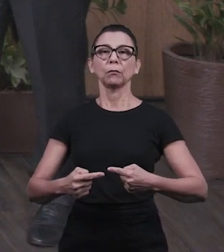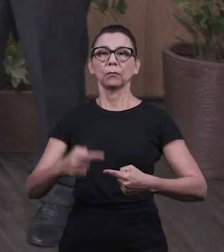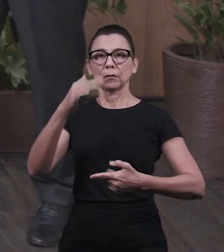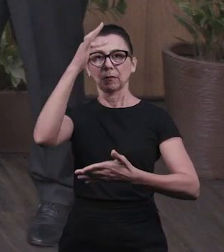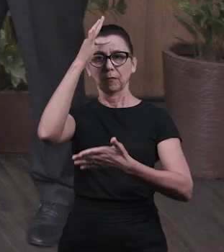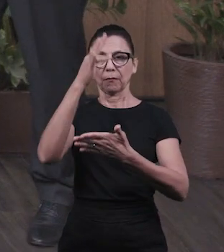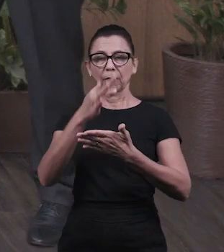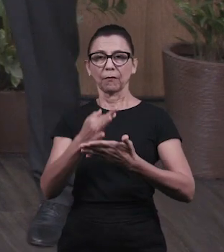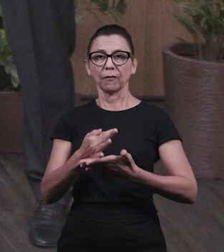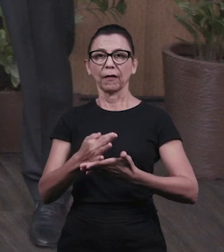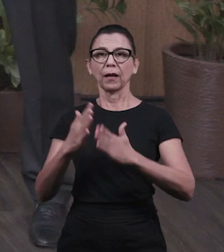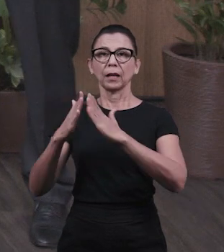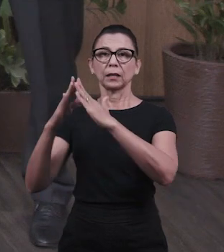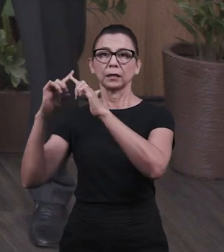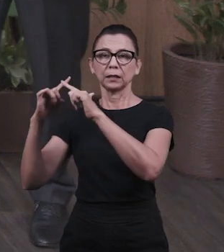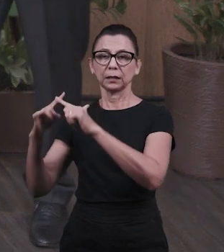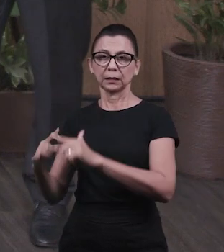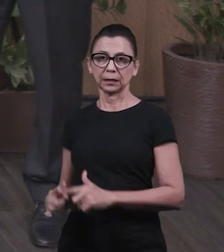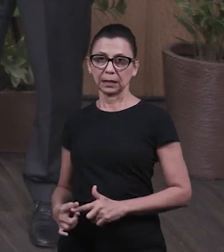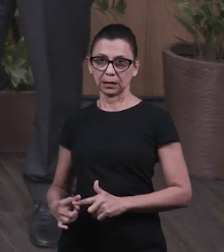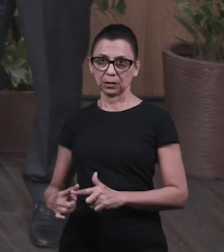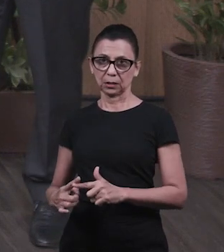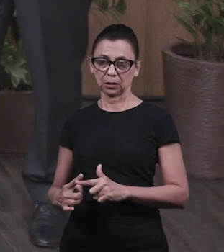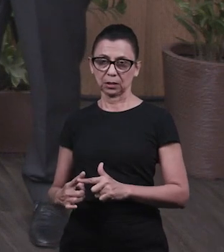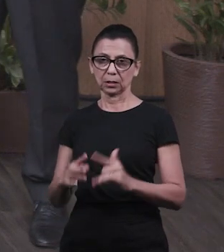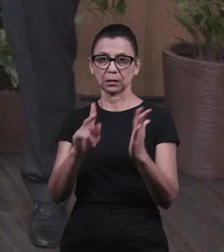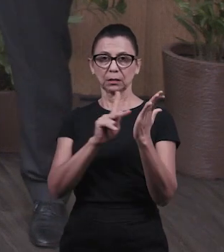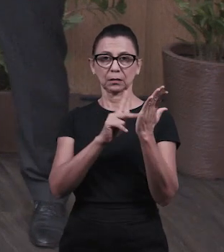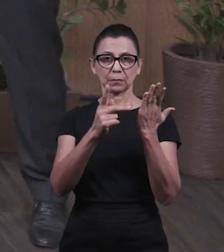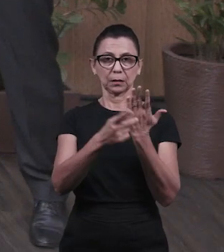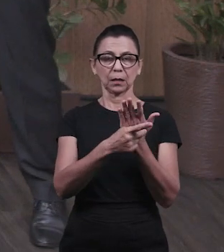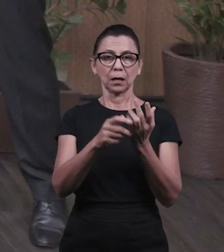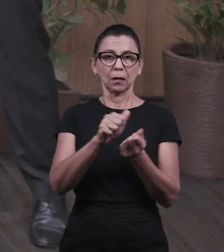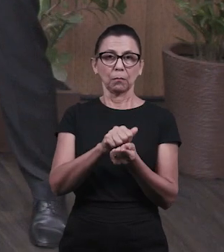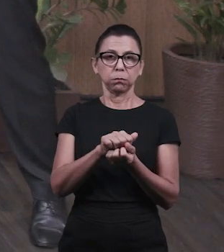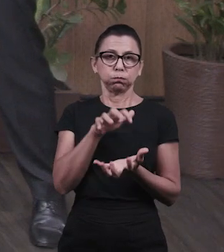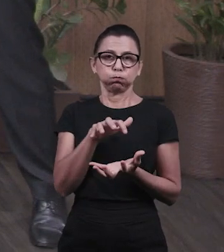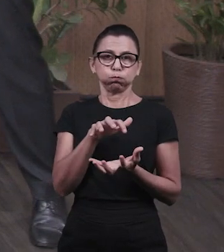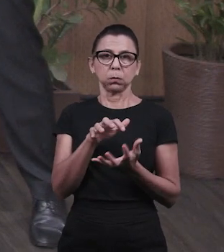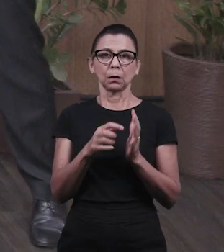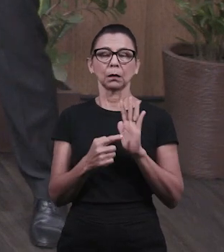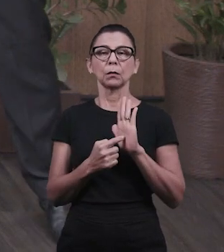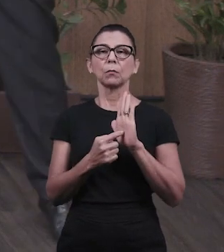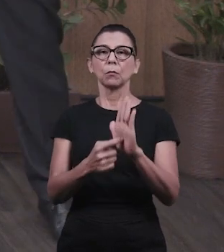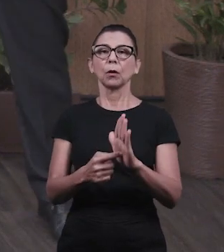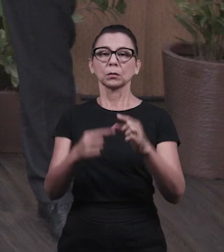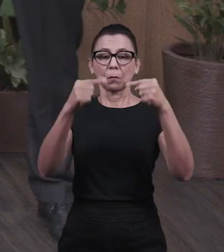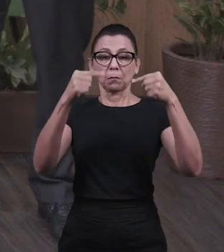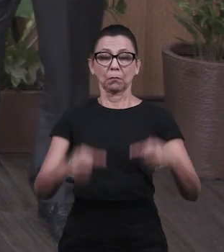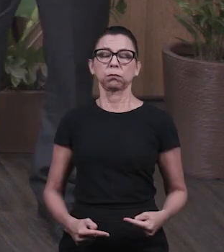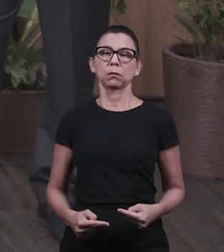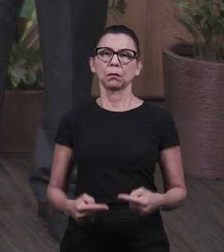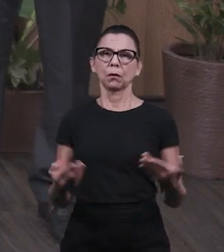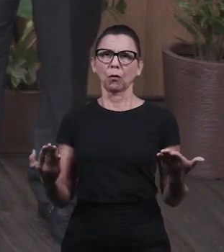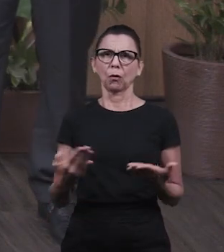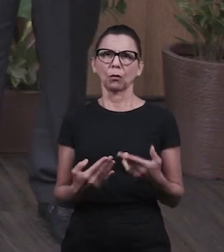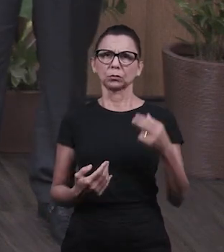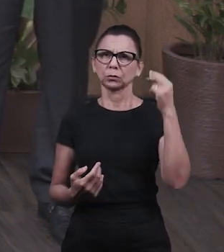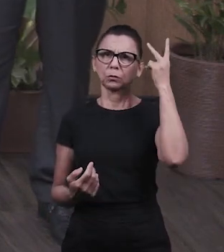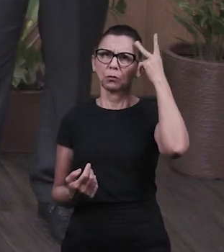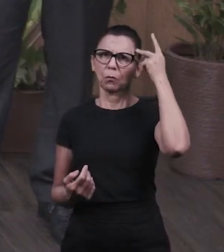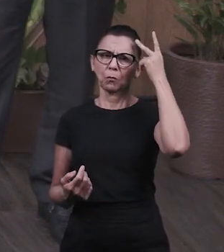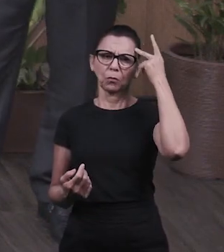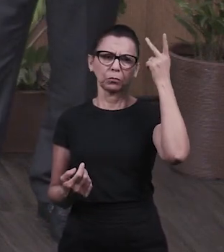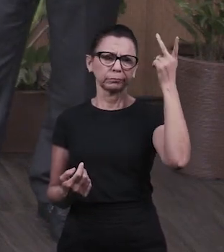об одном противлении, которое находится в этой притче о закваске. И это является очень